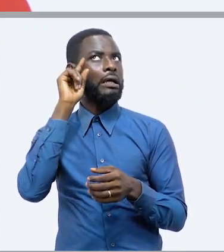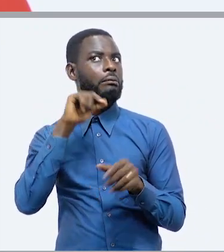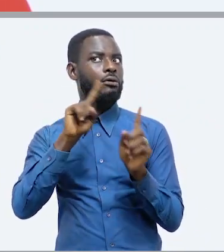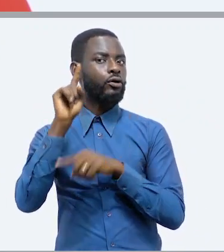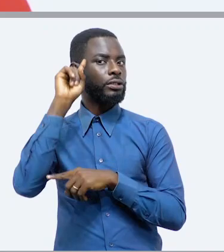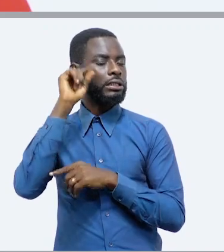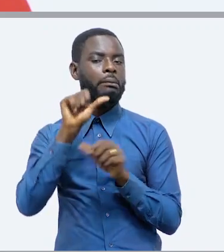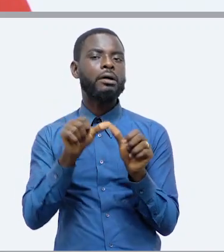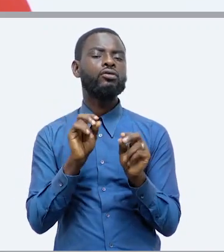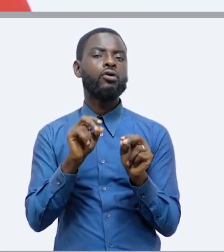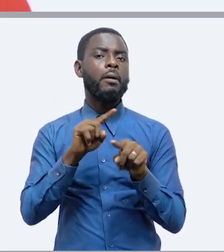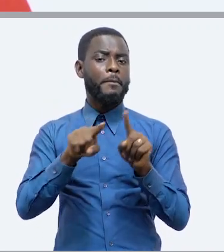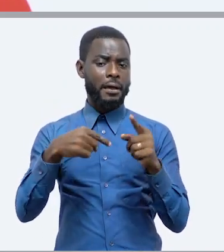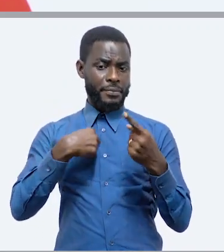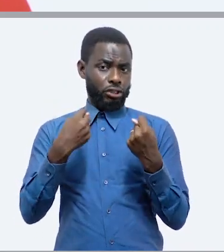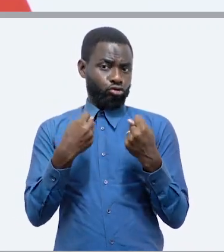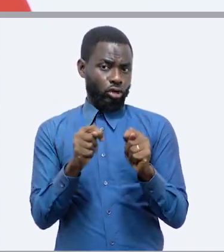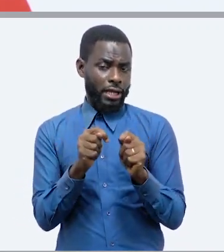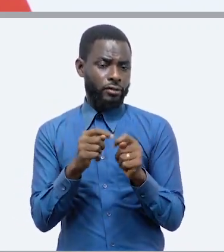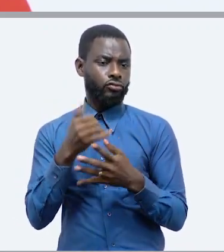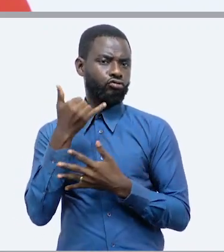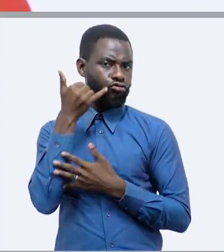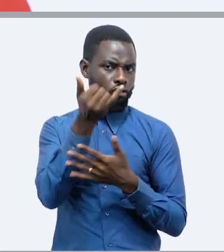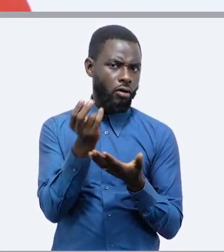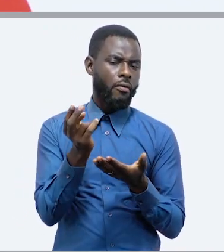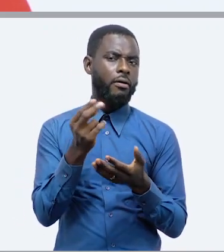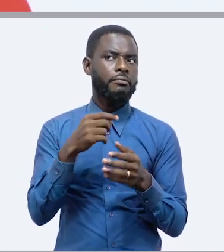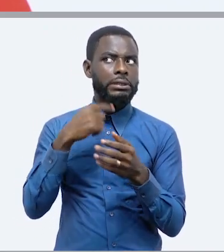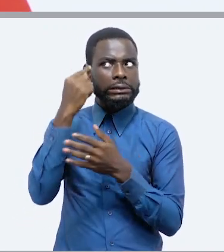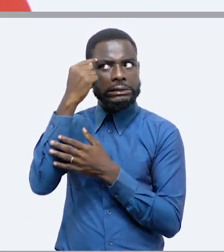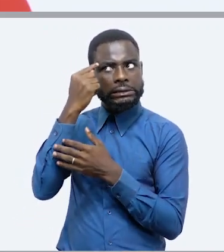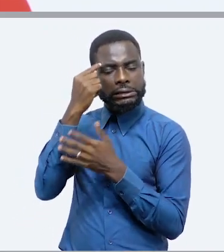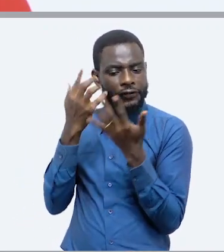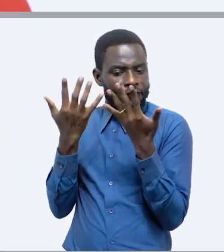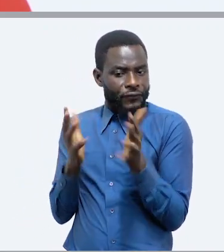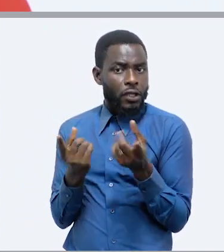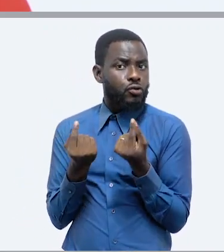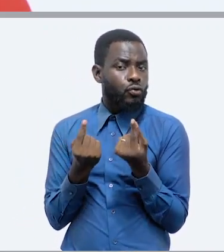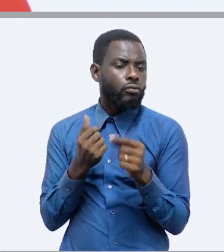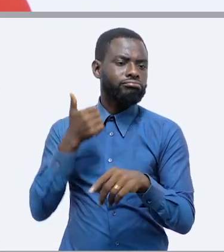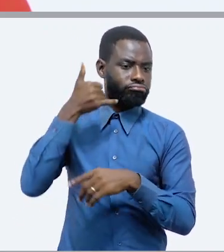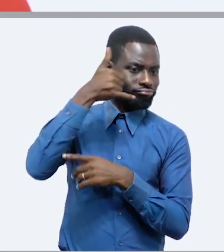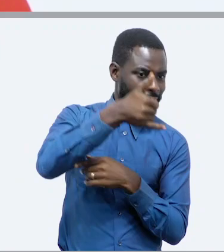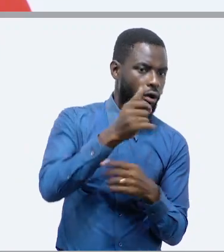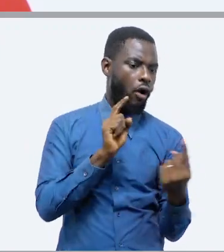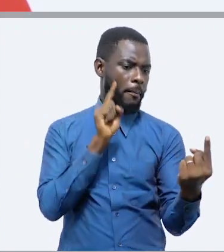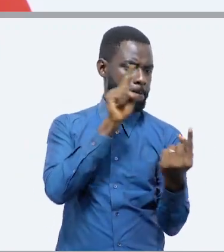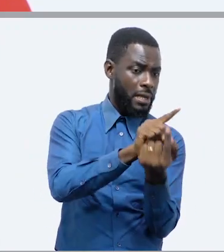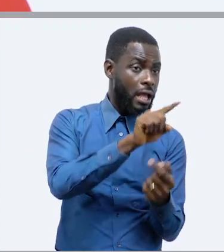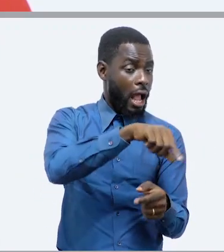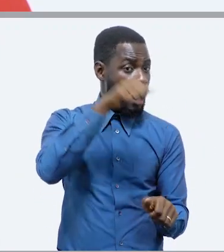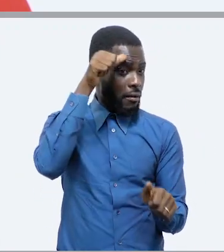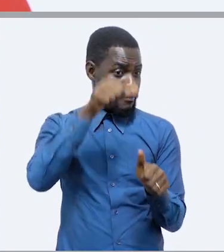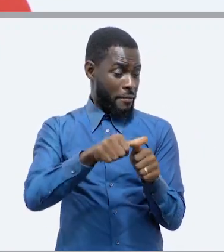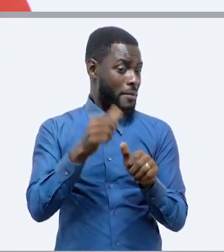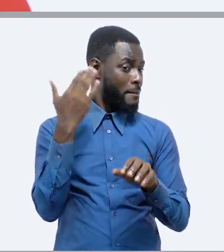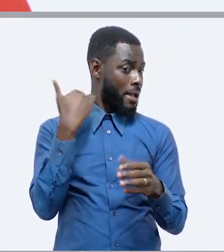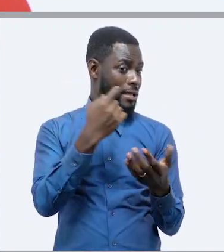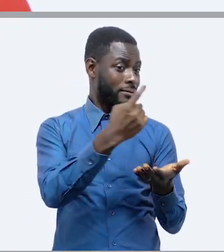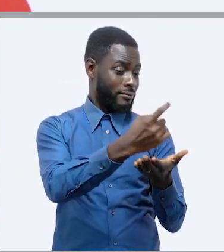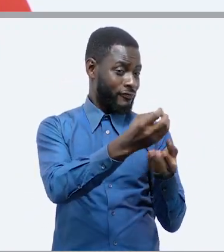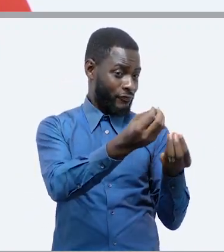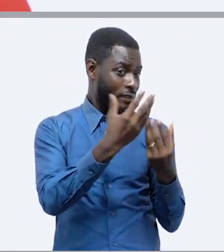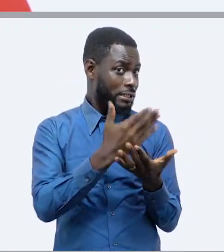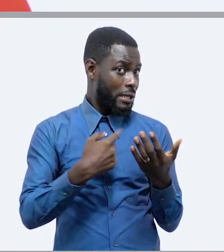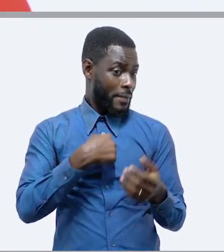omliye. Eha ahi moke yili ni mo yo ye omliye no wo. Ni meba anabu. Moko na ambanye ameka amehi